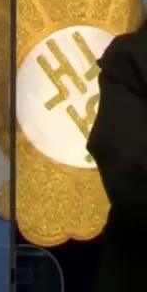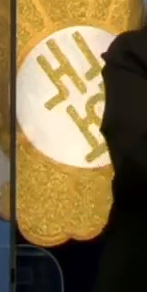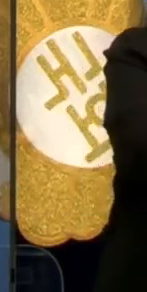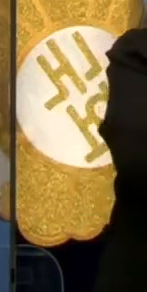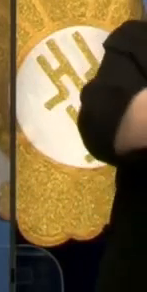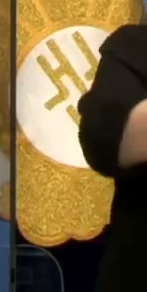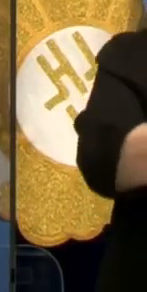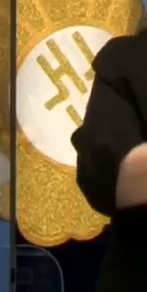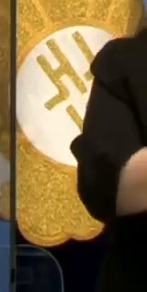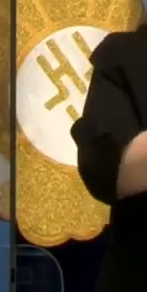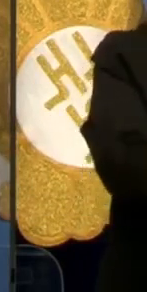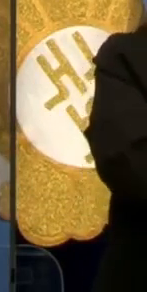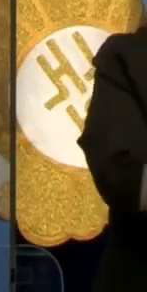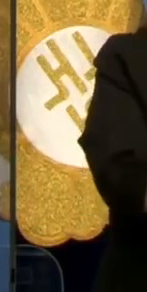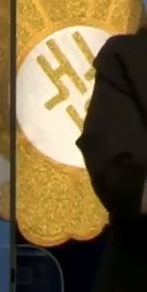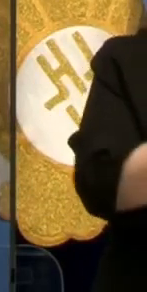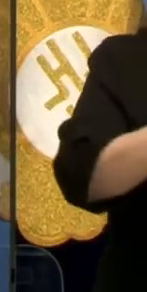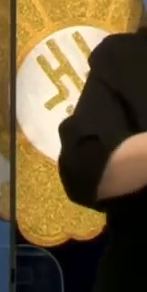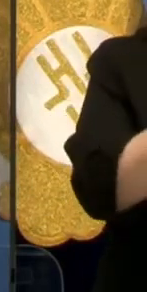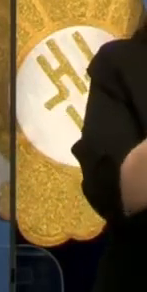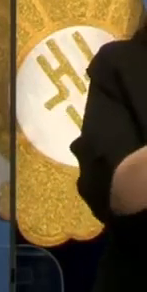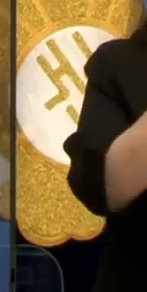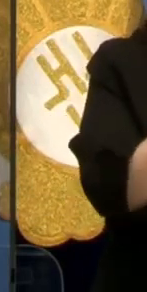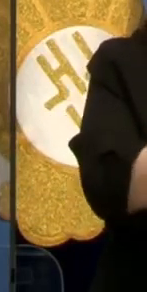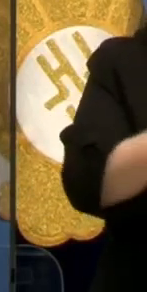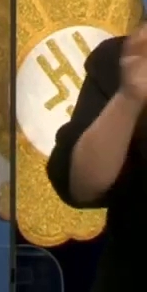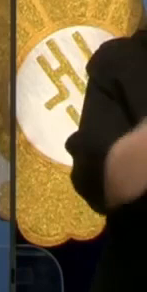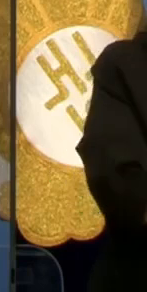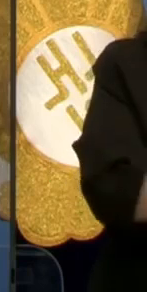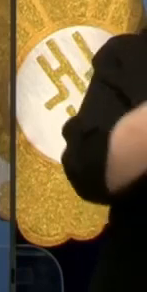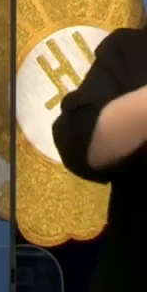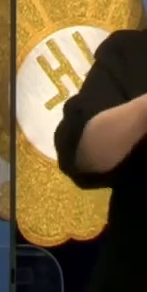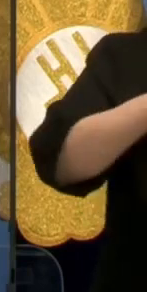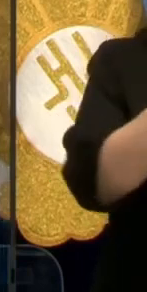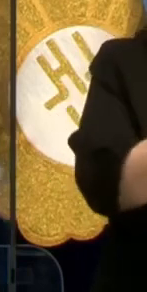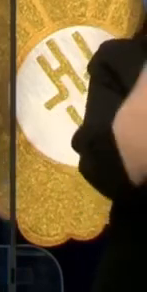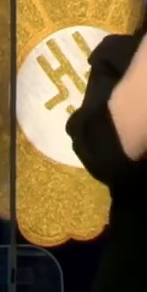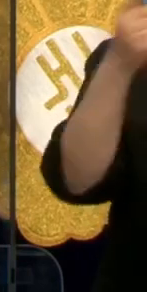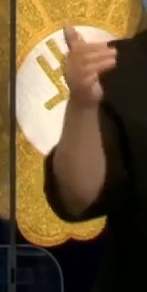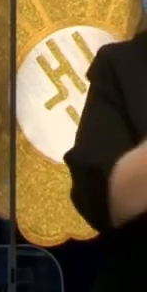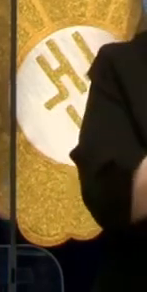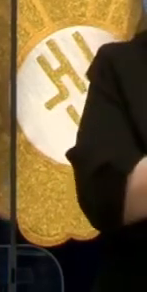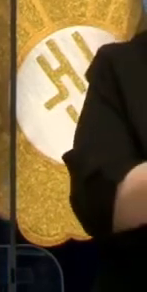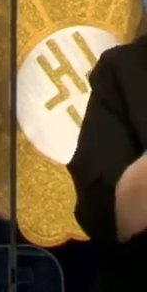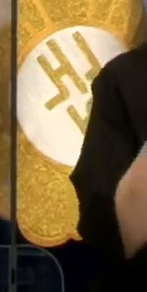왜곡으로 민주주의를 흔드는 일이 있어서는 안 될 것입니다. 이상입니다.